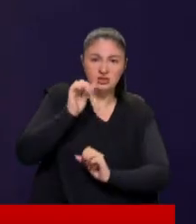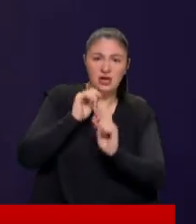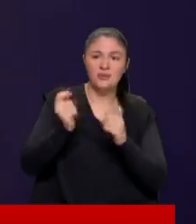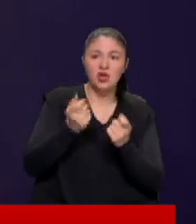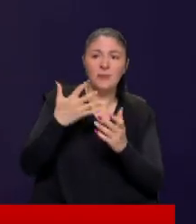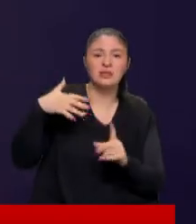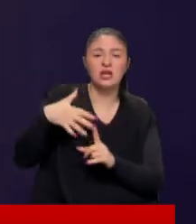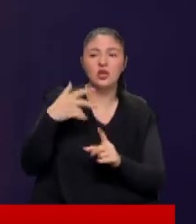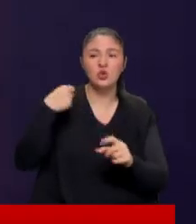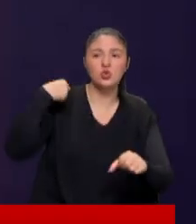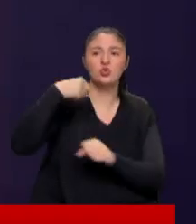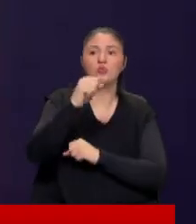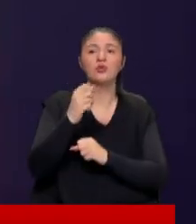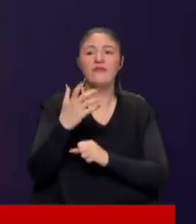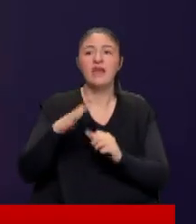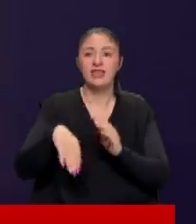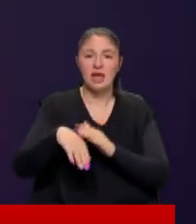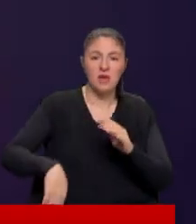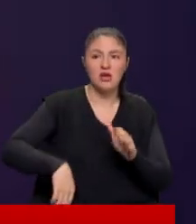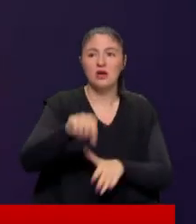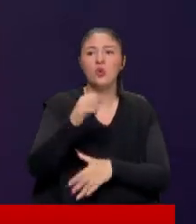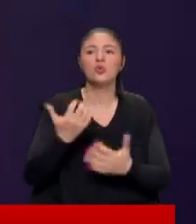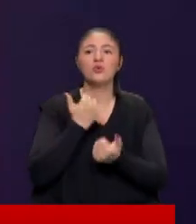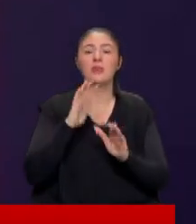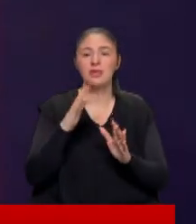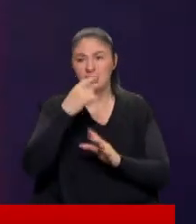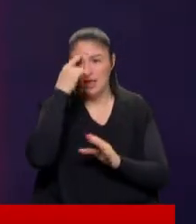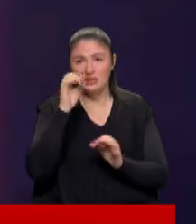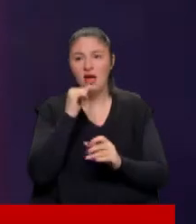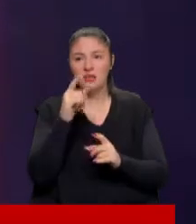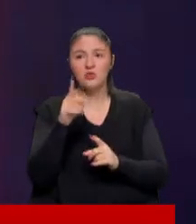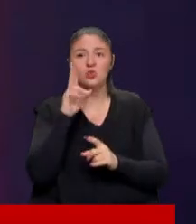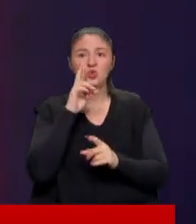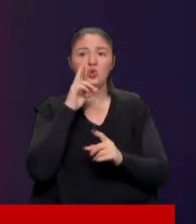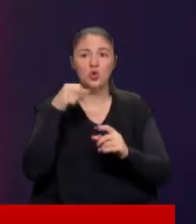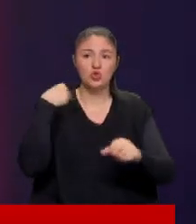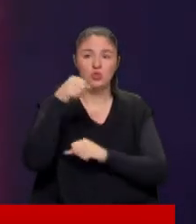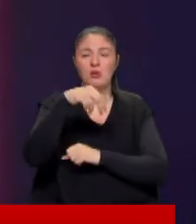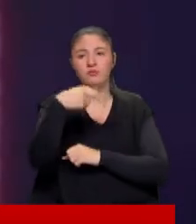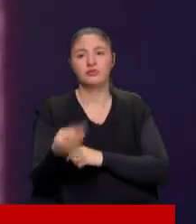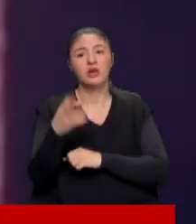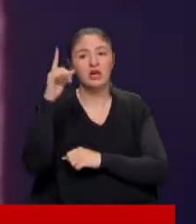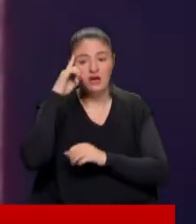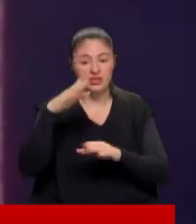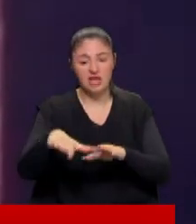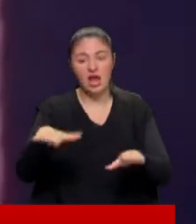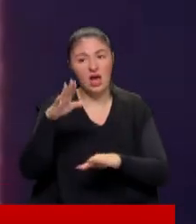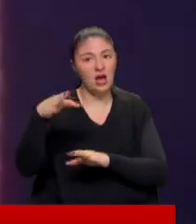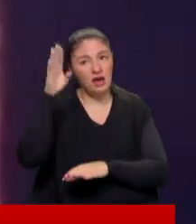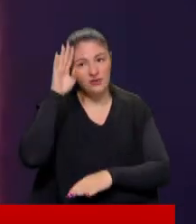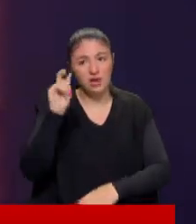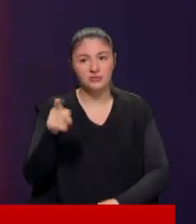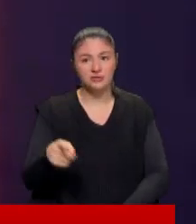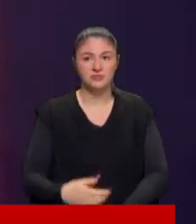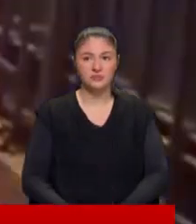ancak saldırganların yumruklarından ve tekmelerinden kurtulamadı. Talihsiz adam son yumrukla yere düşüp başını kaldırıma çarptı.